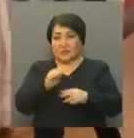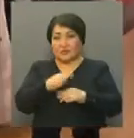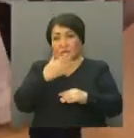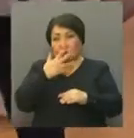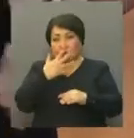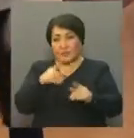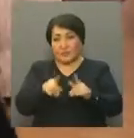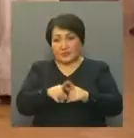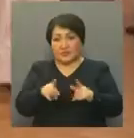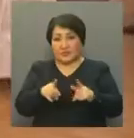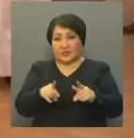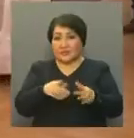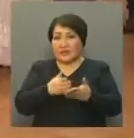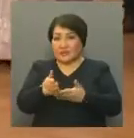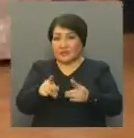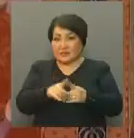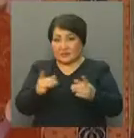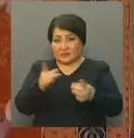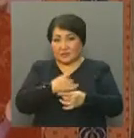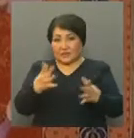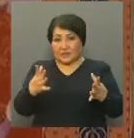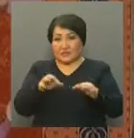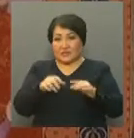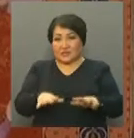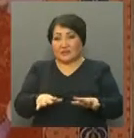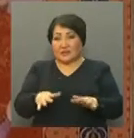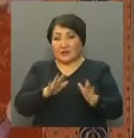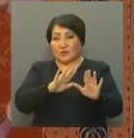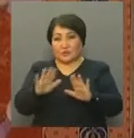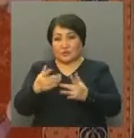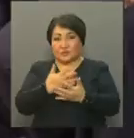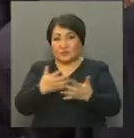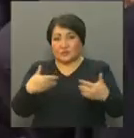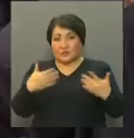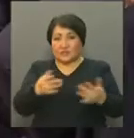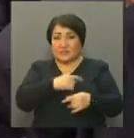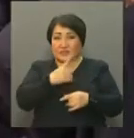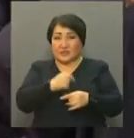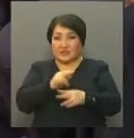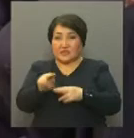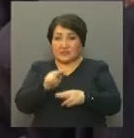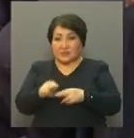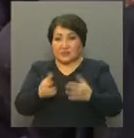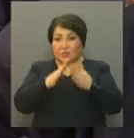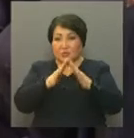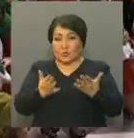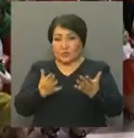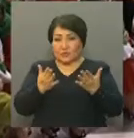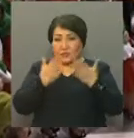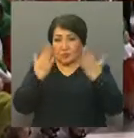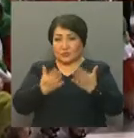әспеттеуге бағытталған. Думанды шарада көрмеден бөлек түрлі қойылымдар, шеберлік дәрістер мен оқулықтар жәрмеңкесі ұйымдастырылды.